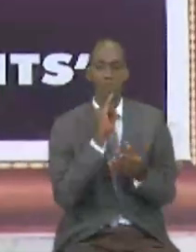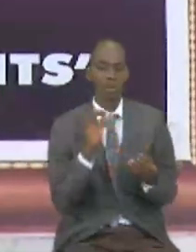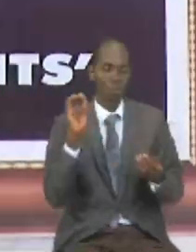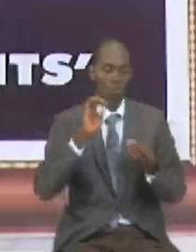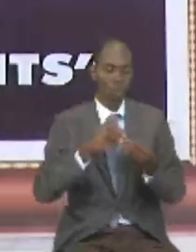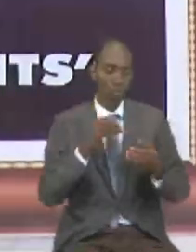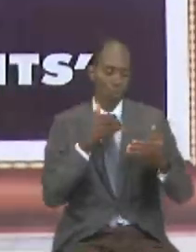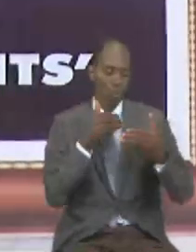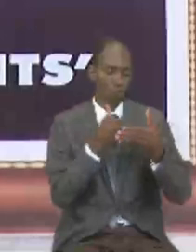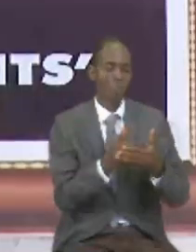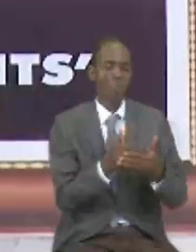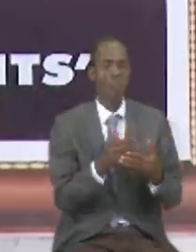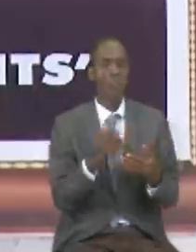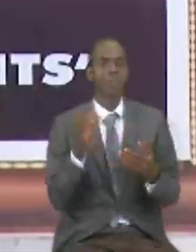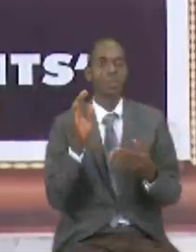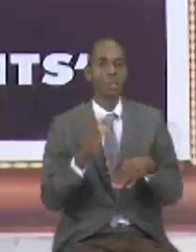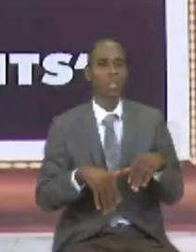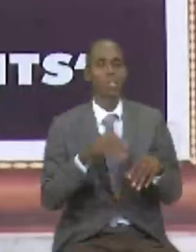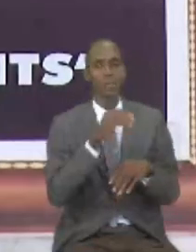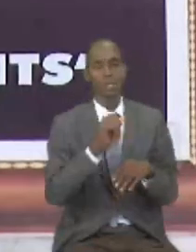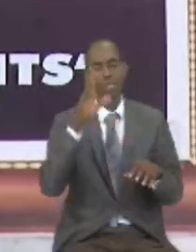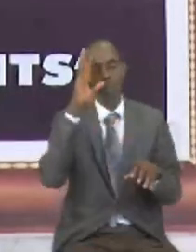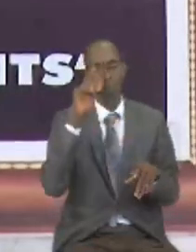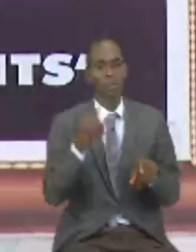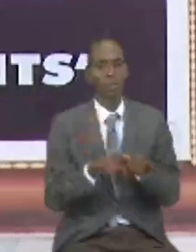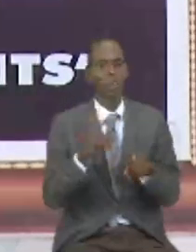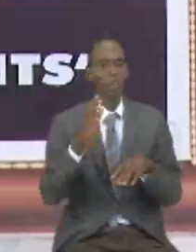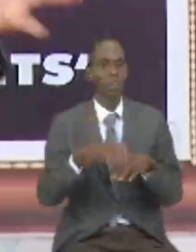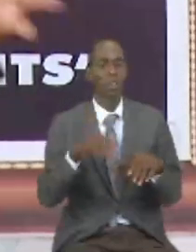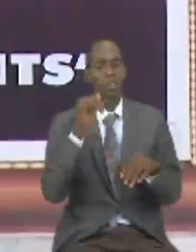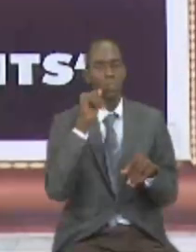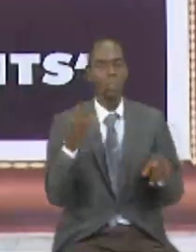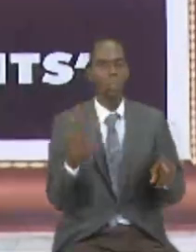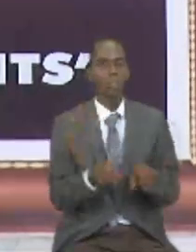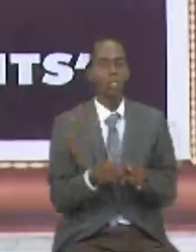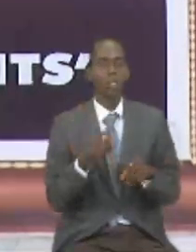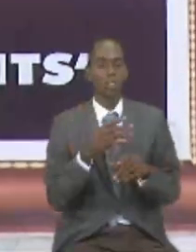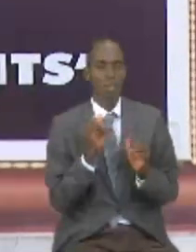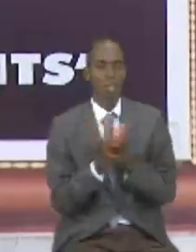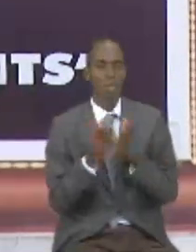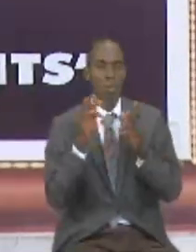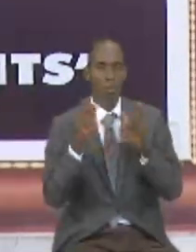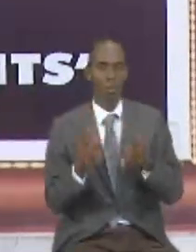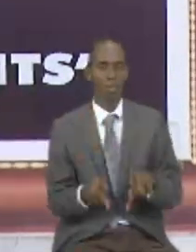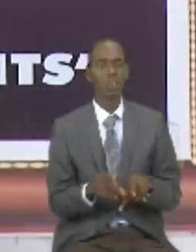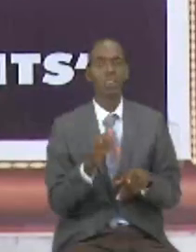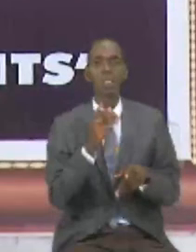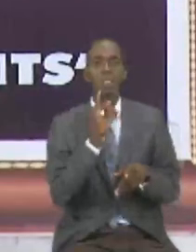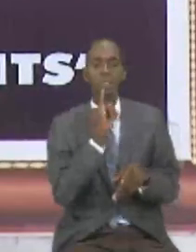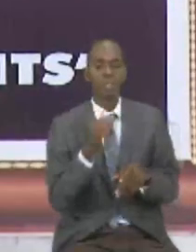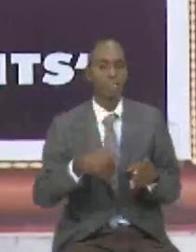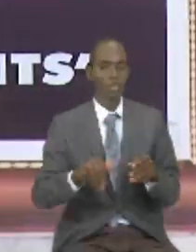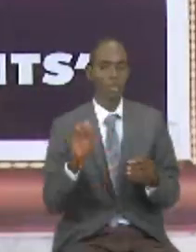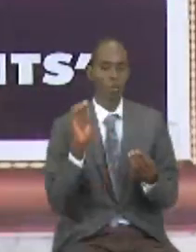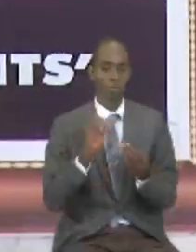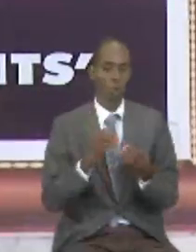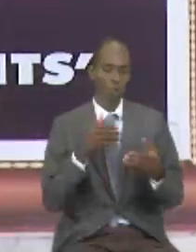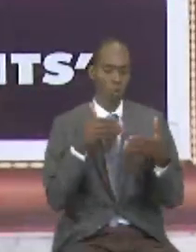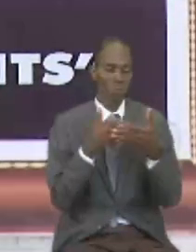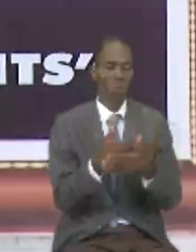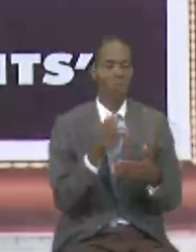plus attaché qu'un frère. C'est-à-dire que tu peux avoir frère et soeur sur terre, mais tu t'accroches à Christ, tu es plus proche